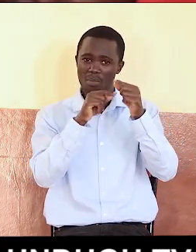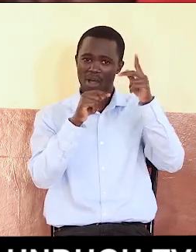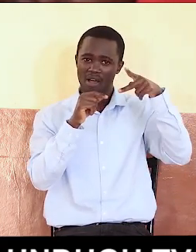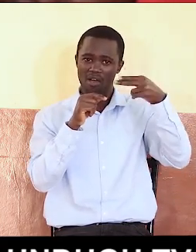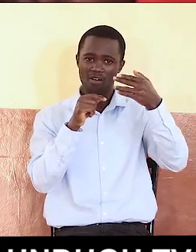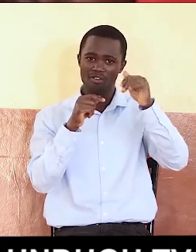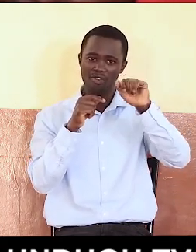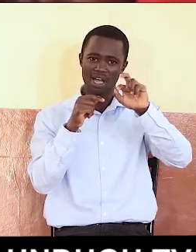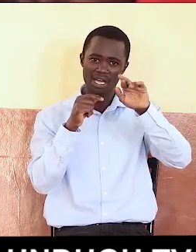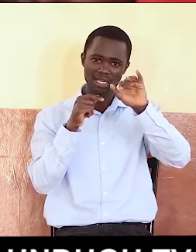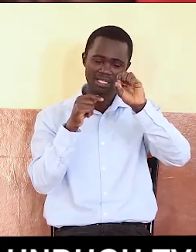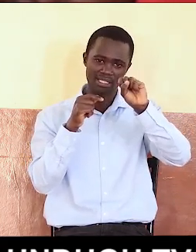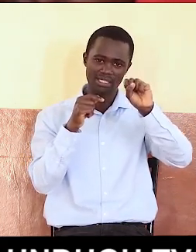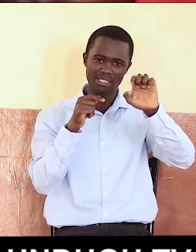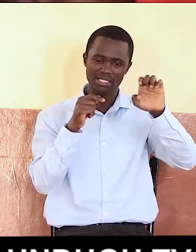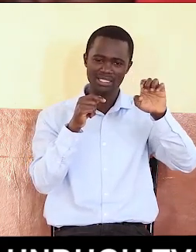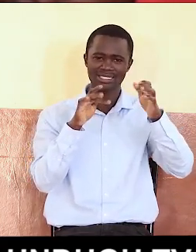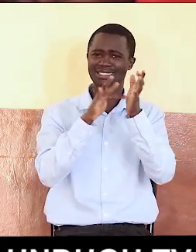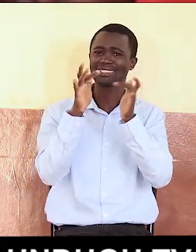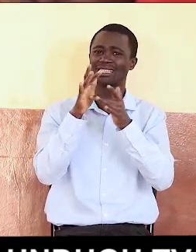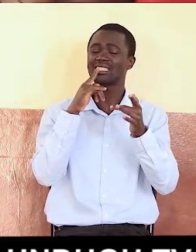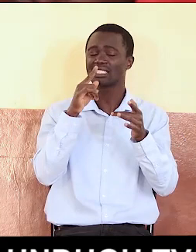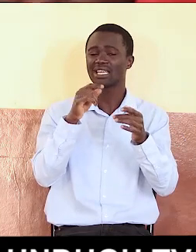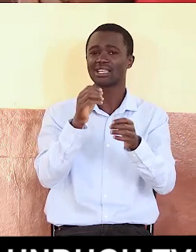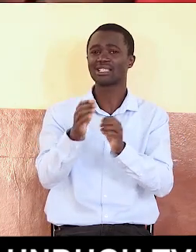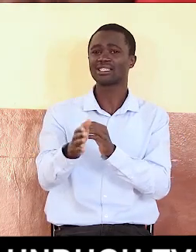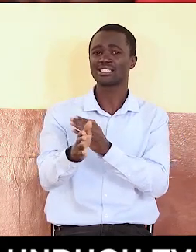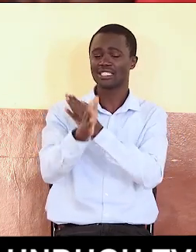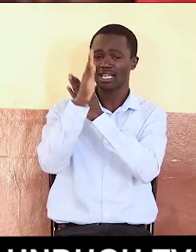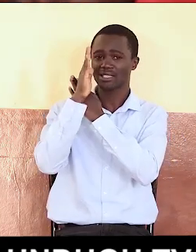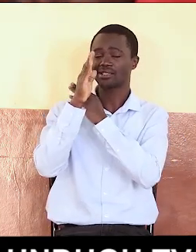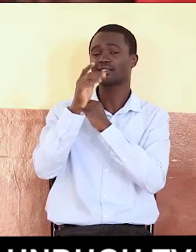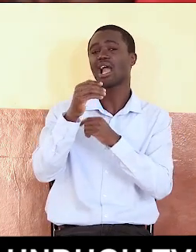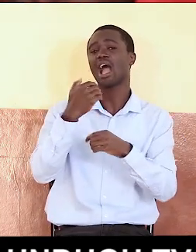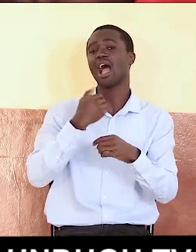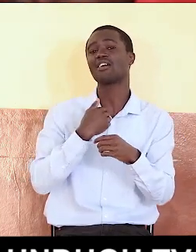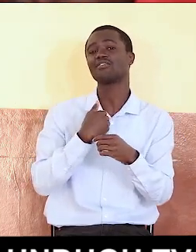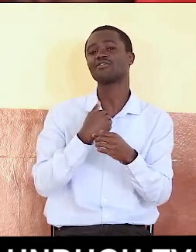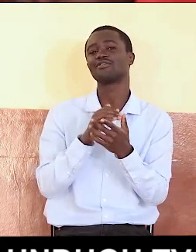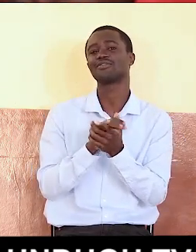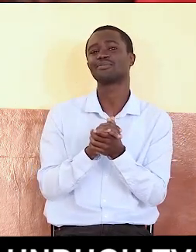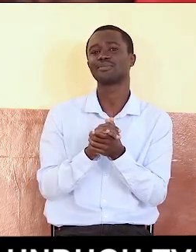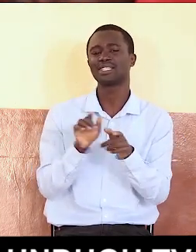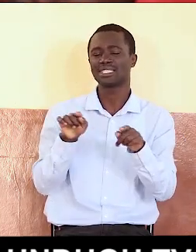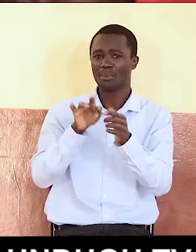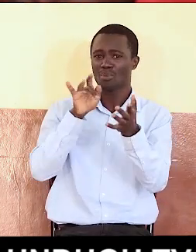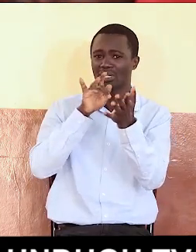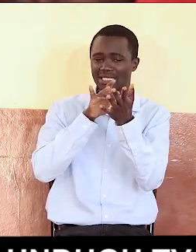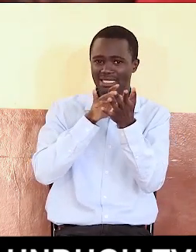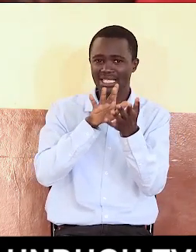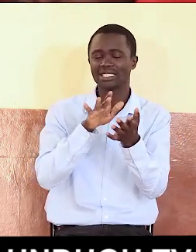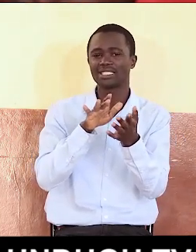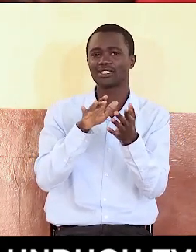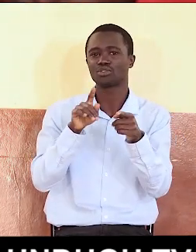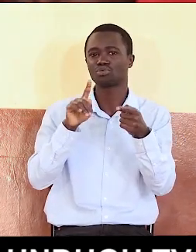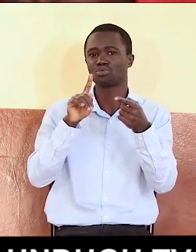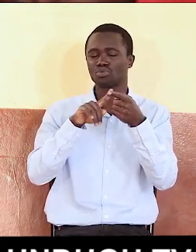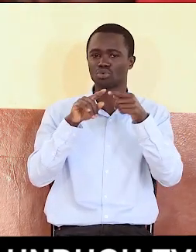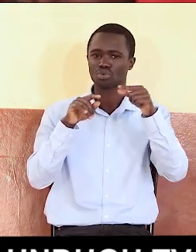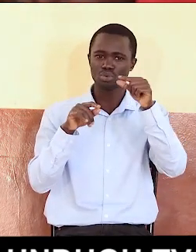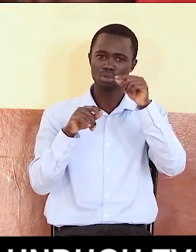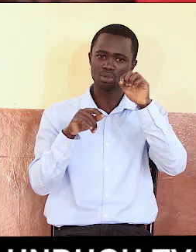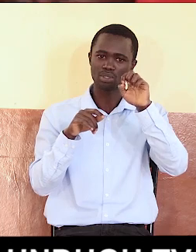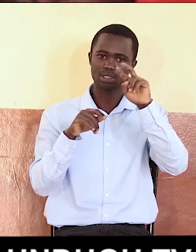atamulinda. Na pia anamwambia kwa sababu nitakutuma kwa watu wa mataifa, to the Gentiles.